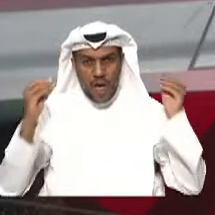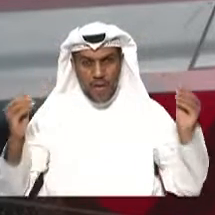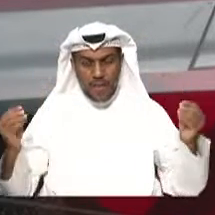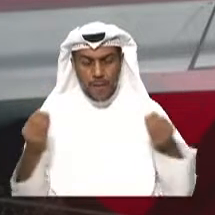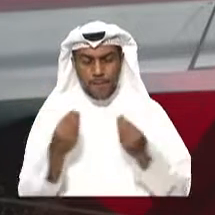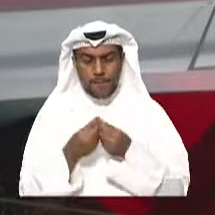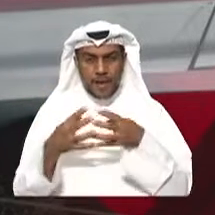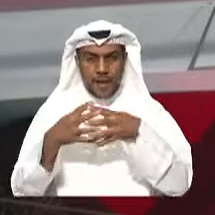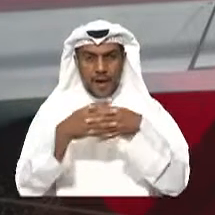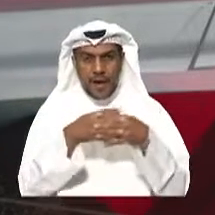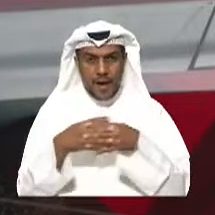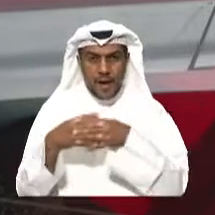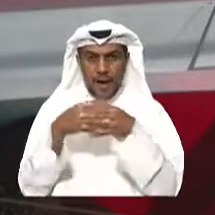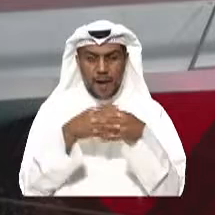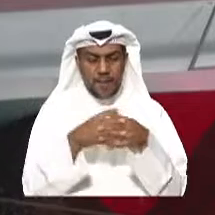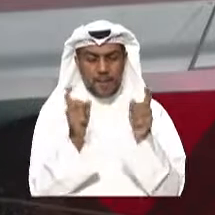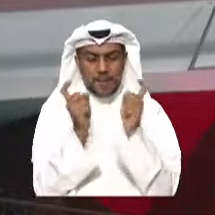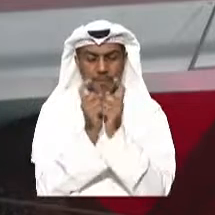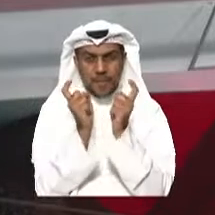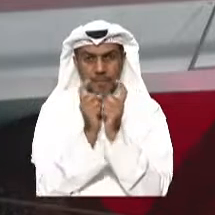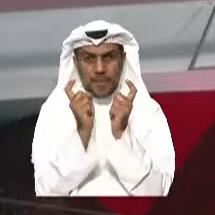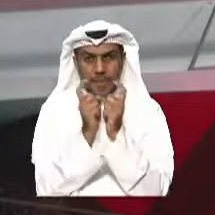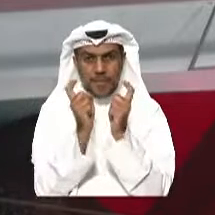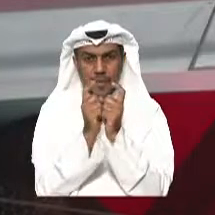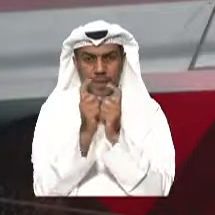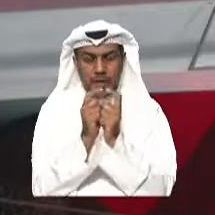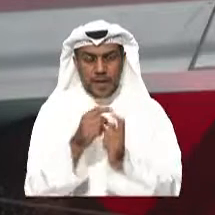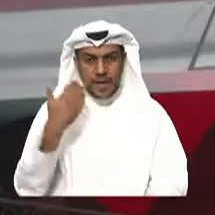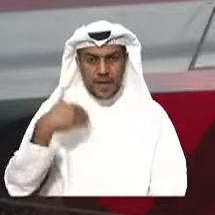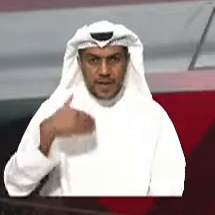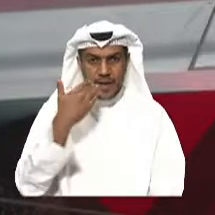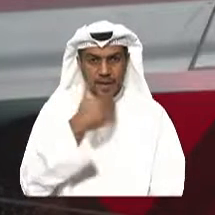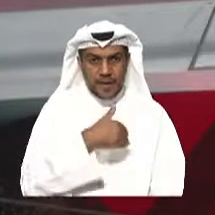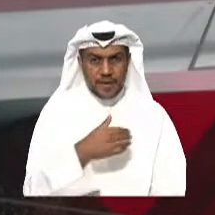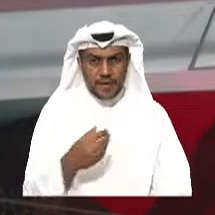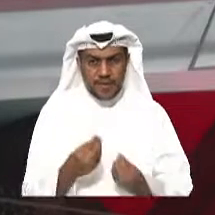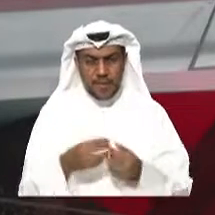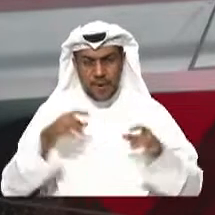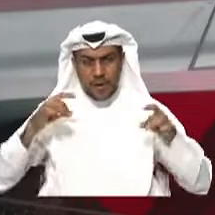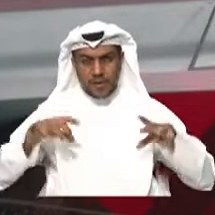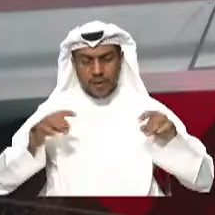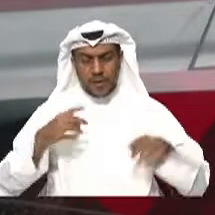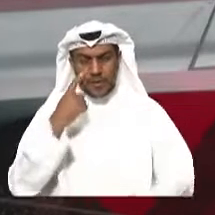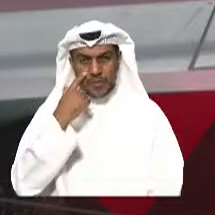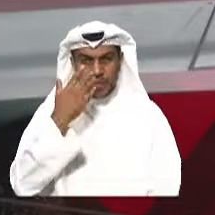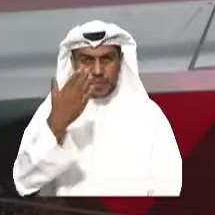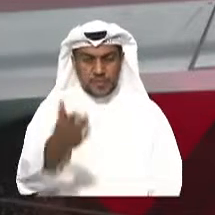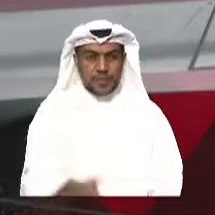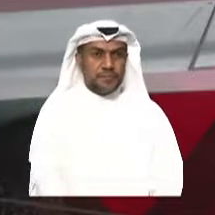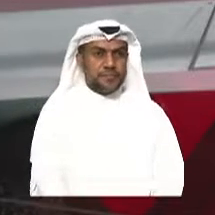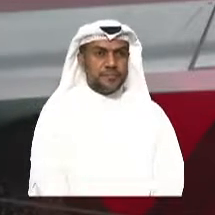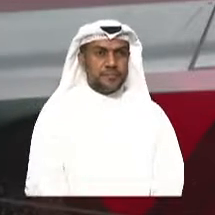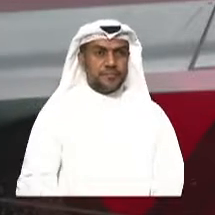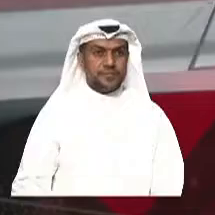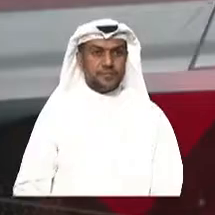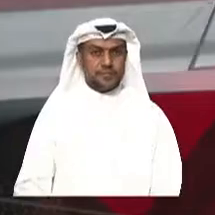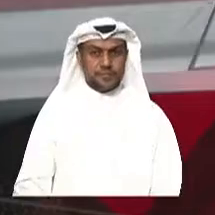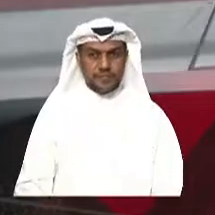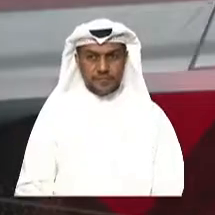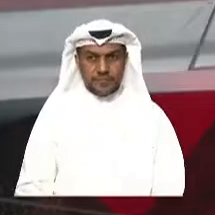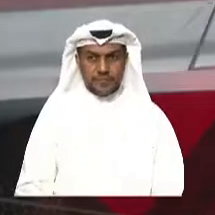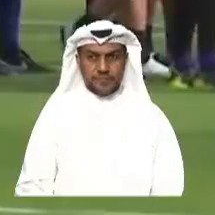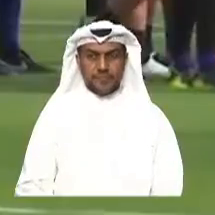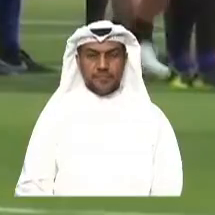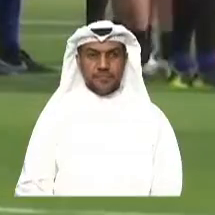المتحده الامريكيه فيما يواجه منتخب الارجنتين منتخب استراليا المزيد من التفاصيل في سياق هذا التقرير